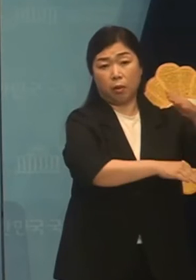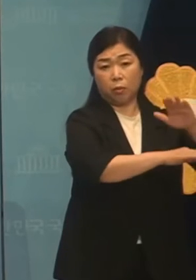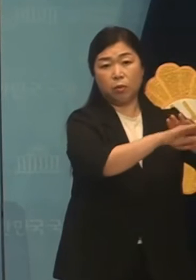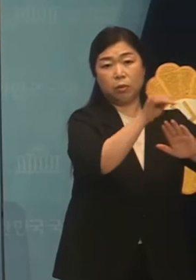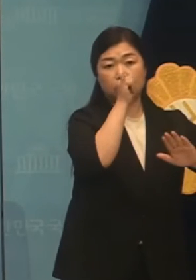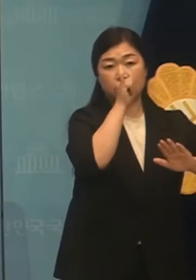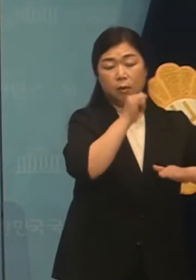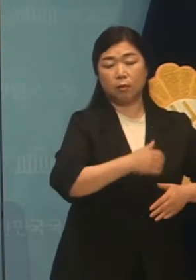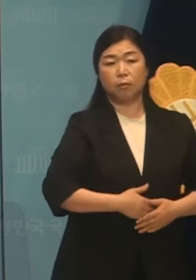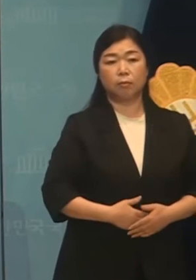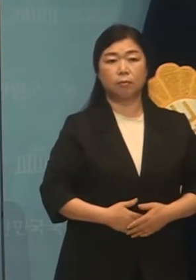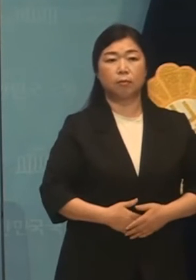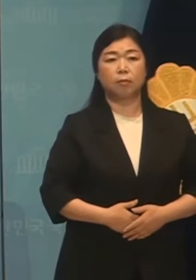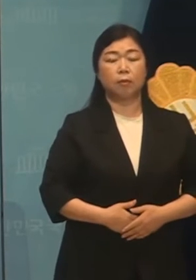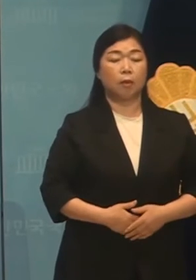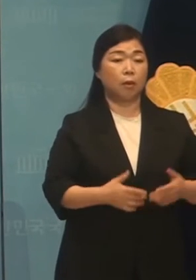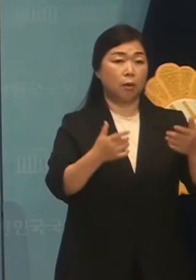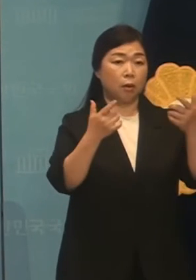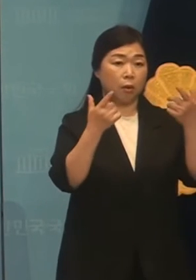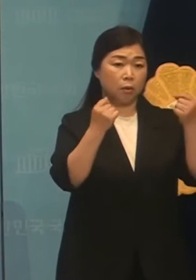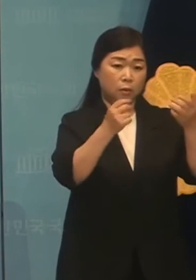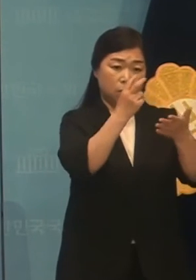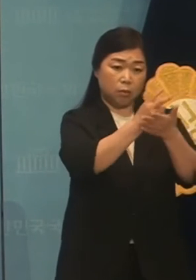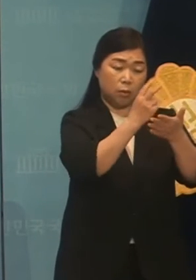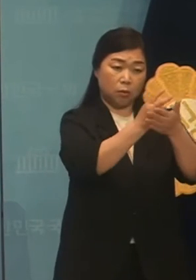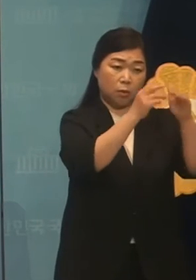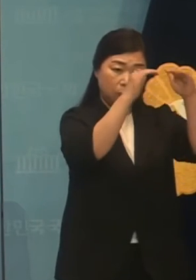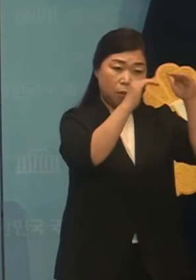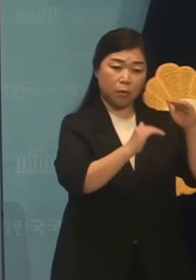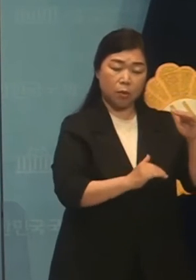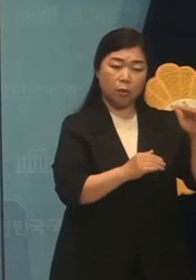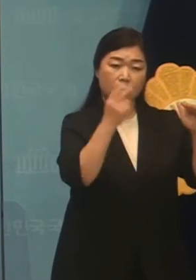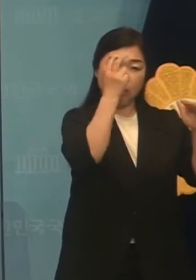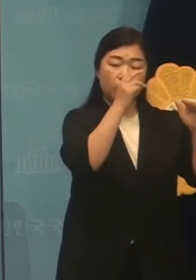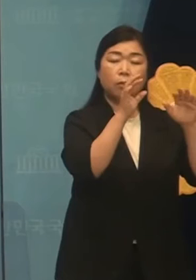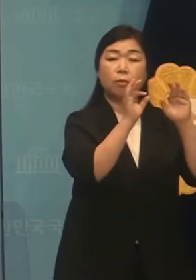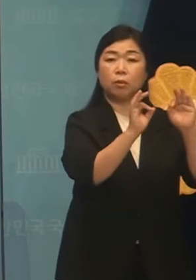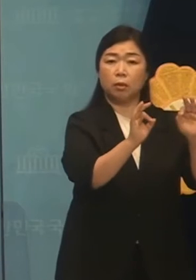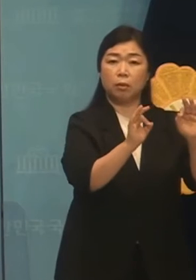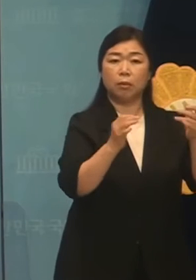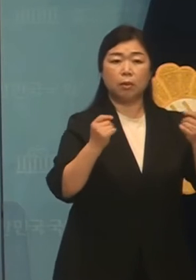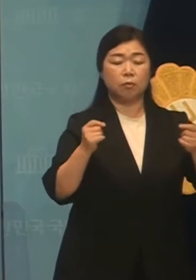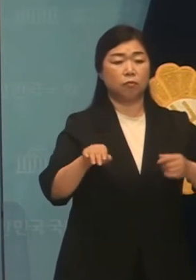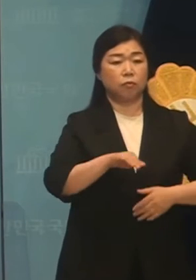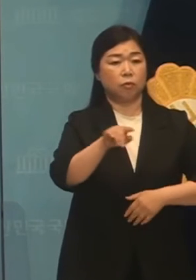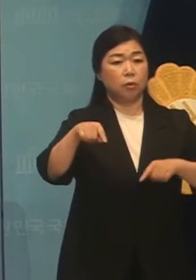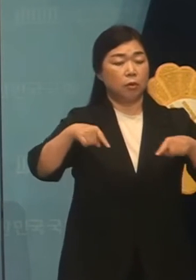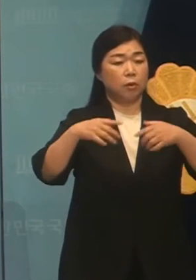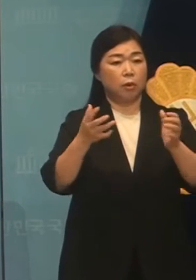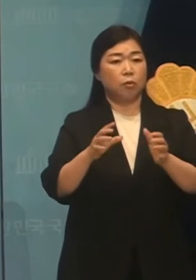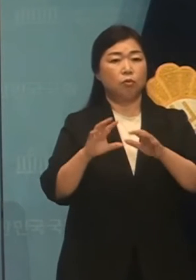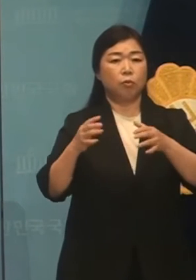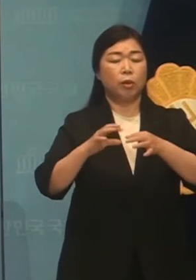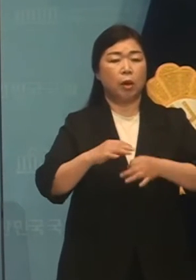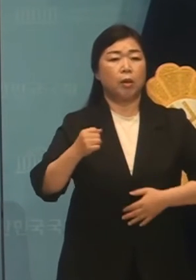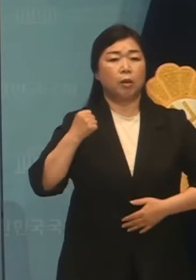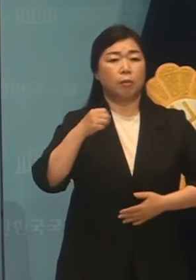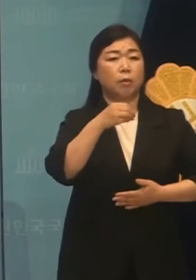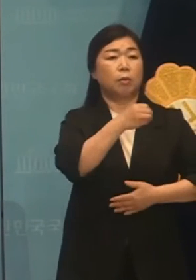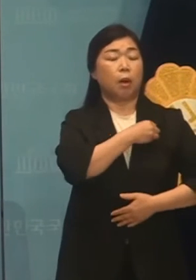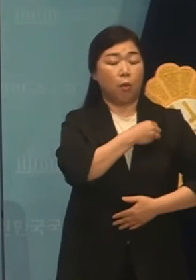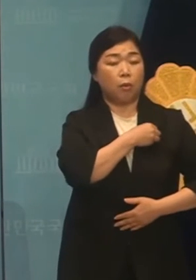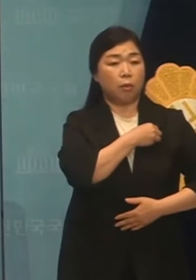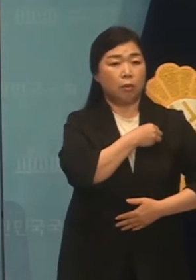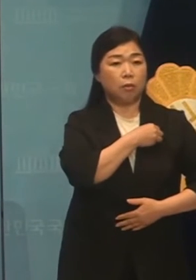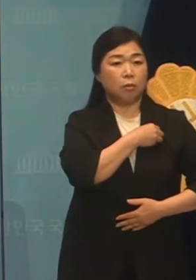왔습니다. 이런 과정을 살펴보면 마치 우리 당 국민의힘